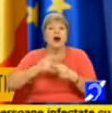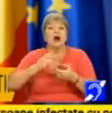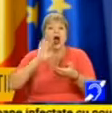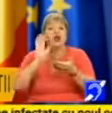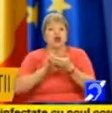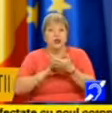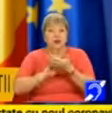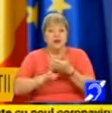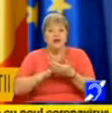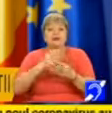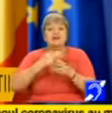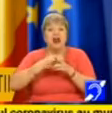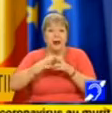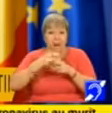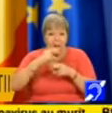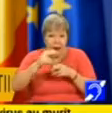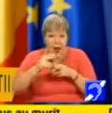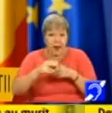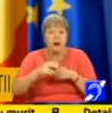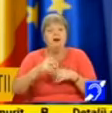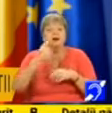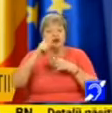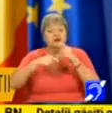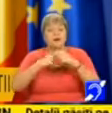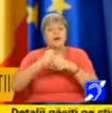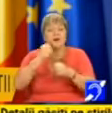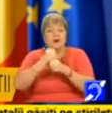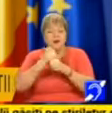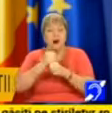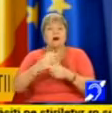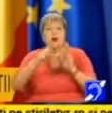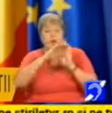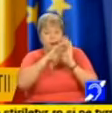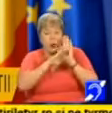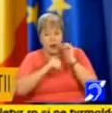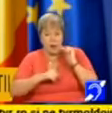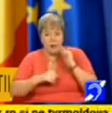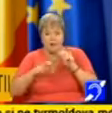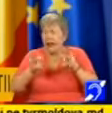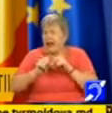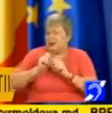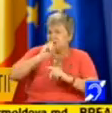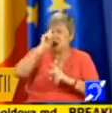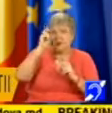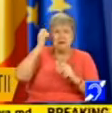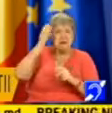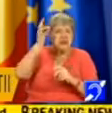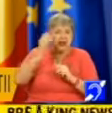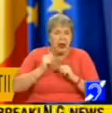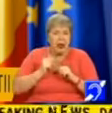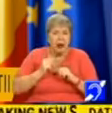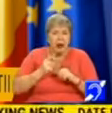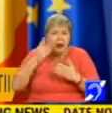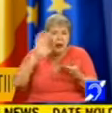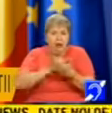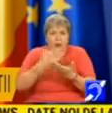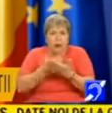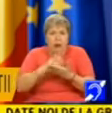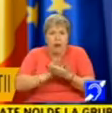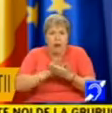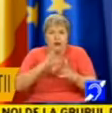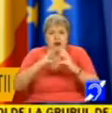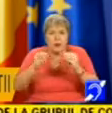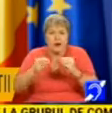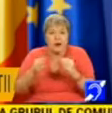clare, practice, științifice. A apărut o idee care a dus la foarte multă neliniște și vreau